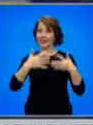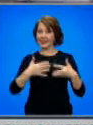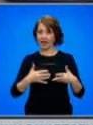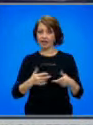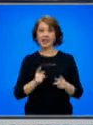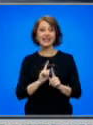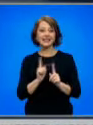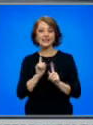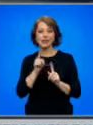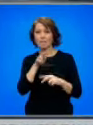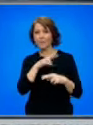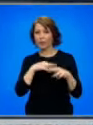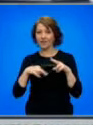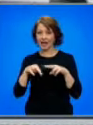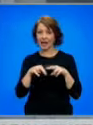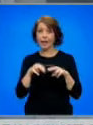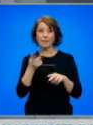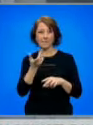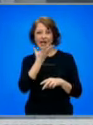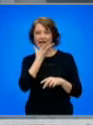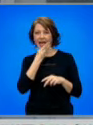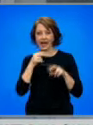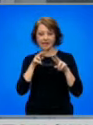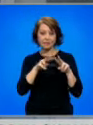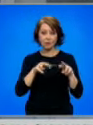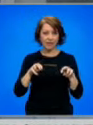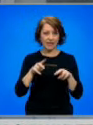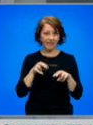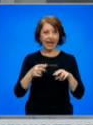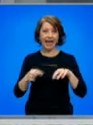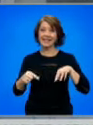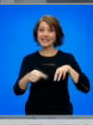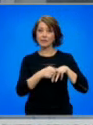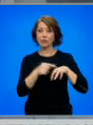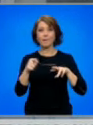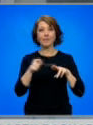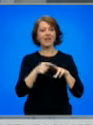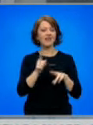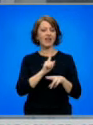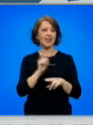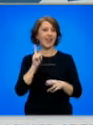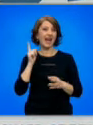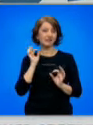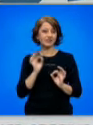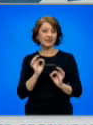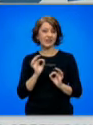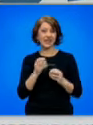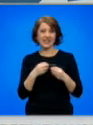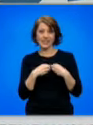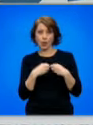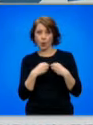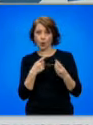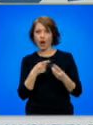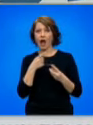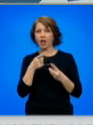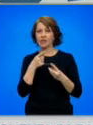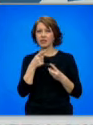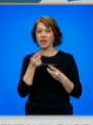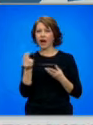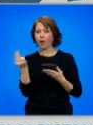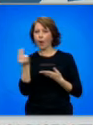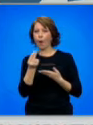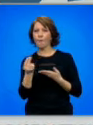процесуално проверени. Също така, при разпознаването, съпругата на Плевнелиев не е била категорична. Пред разследващите тя описала пухкав мъж